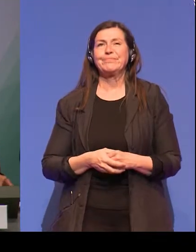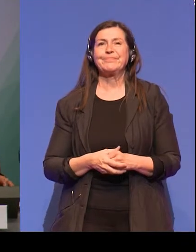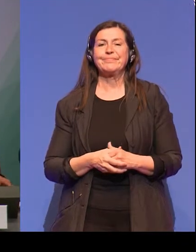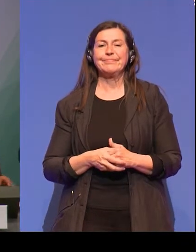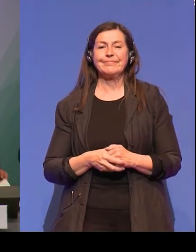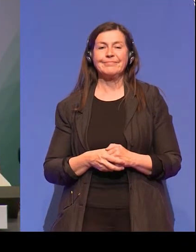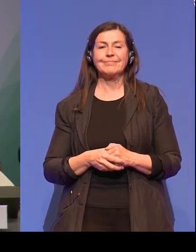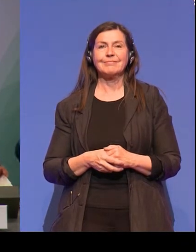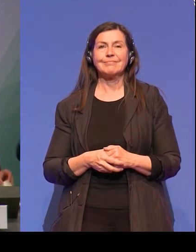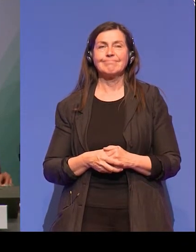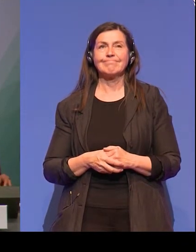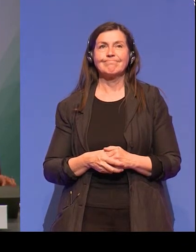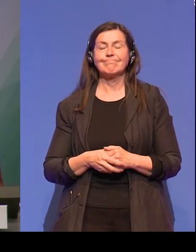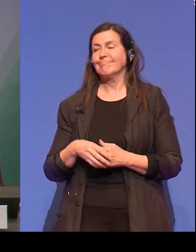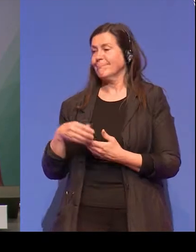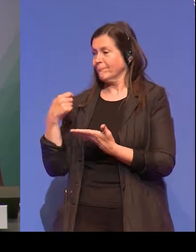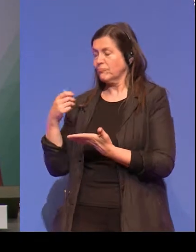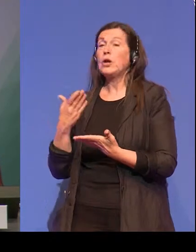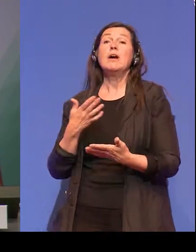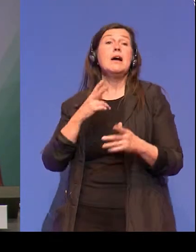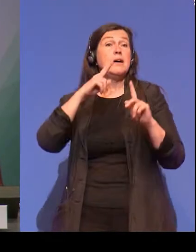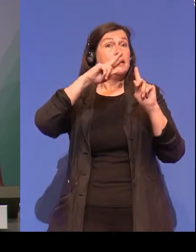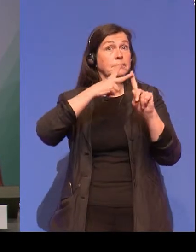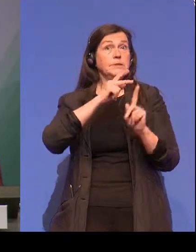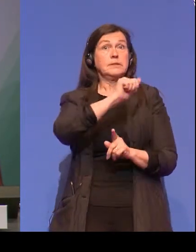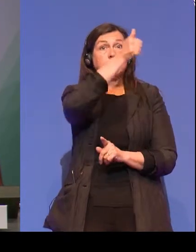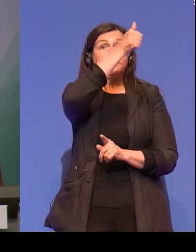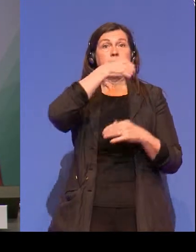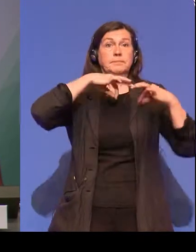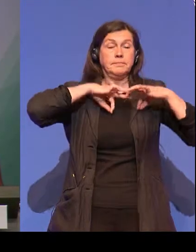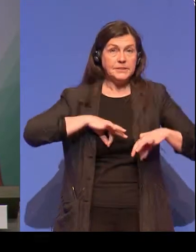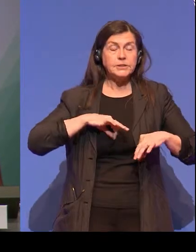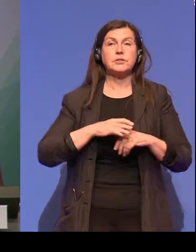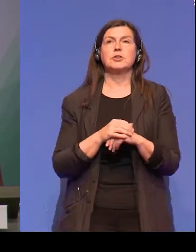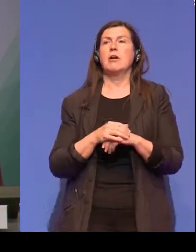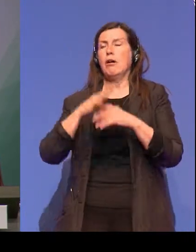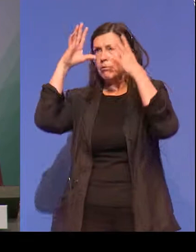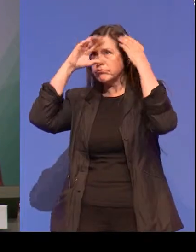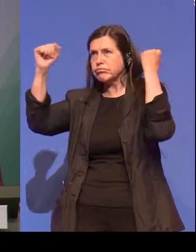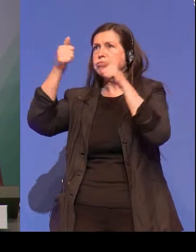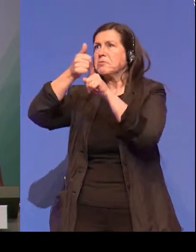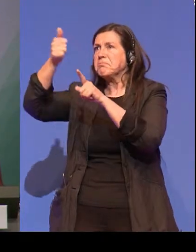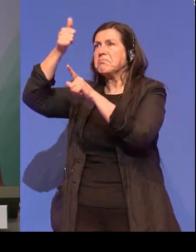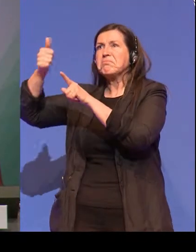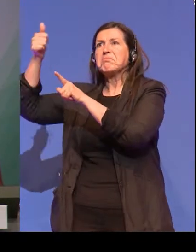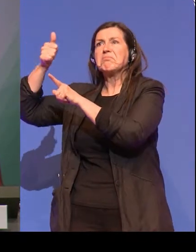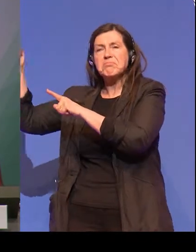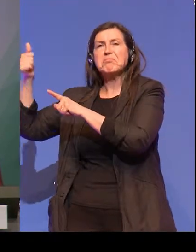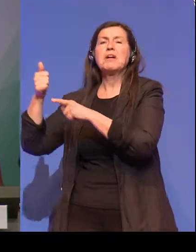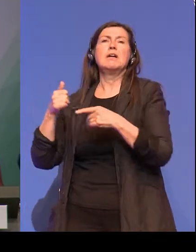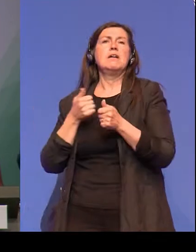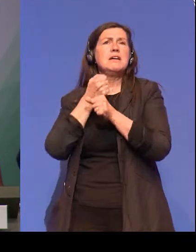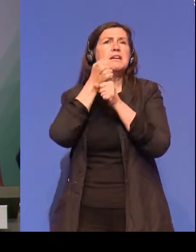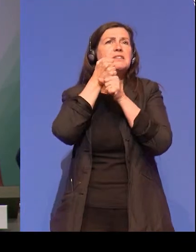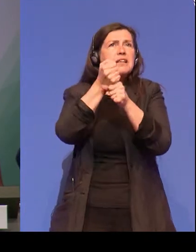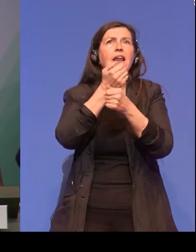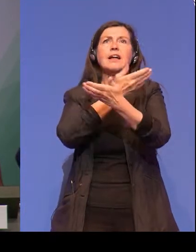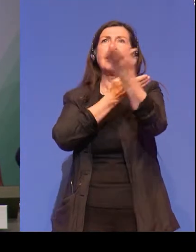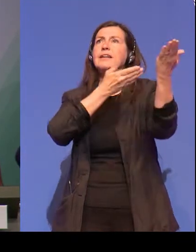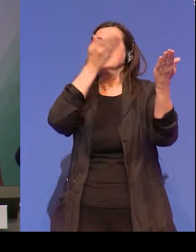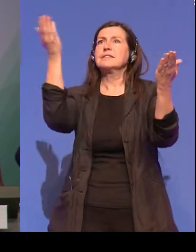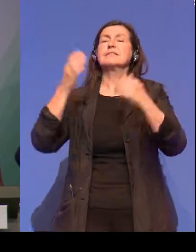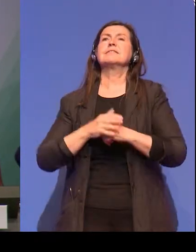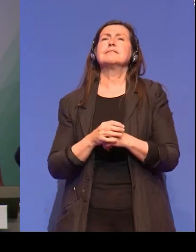adjoint, Mesdames, Messieurs les ministres, Excellences, Mesdames, Messieurs les délégués, chers amis, aussi de la part de la